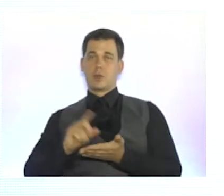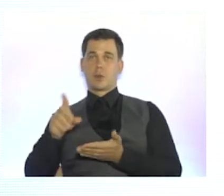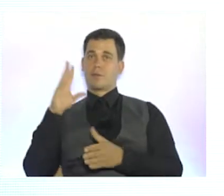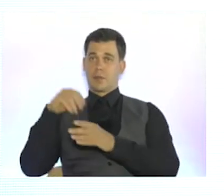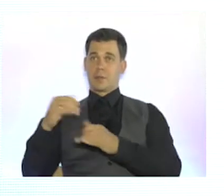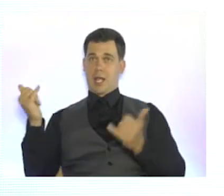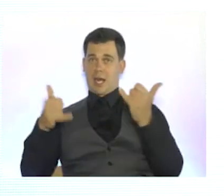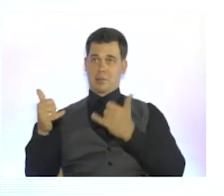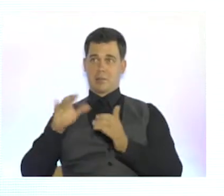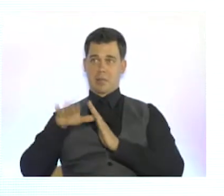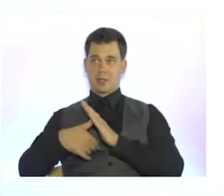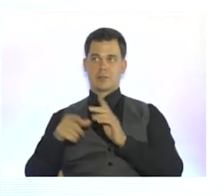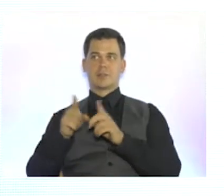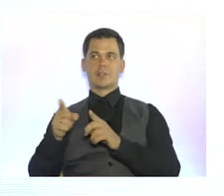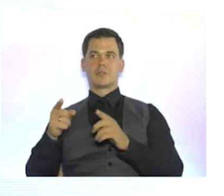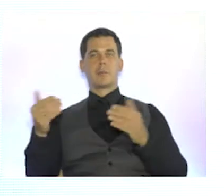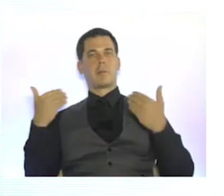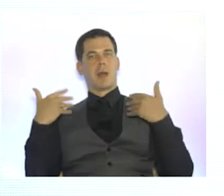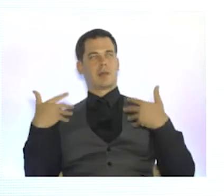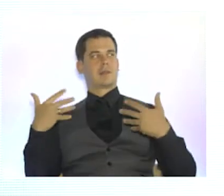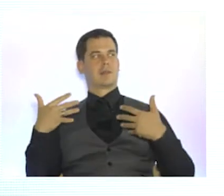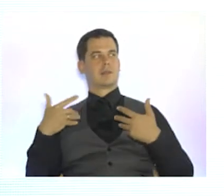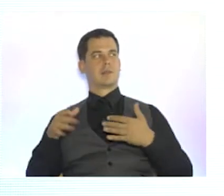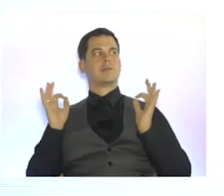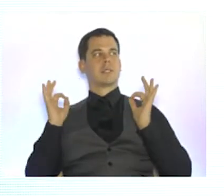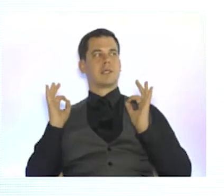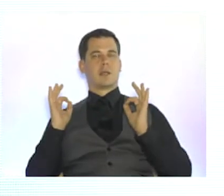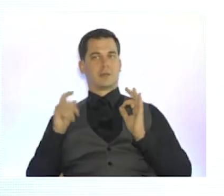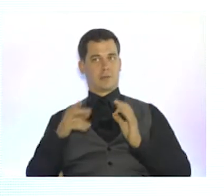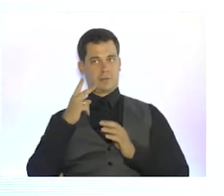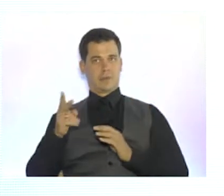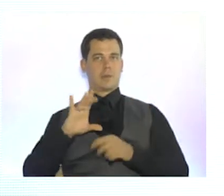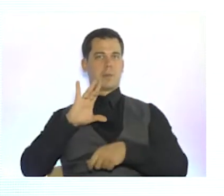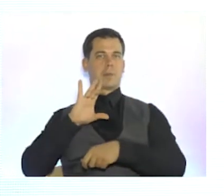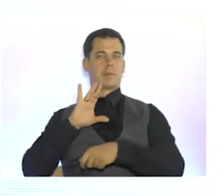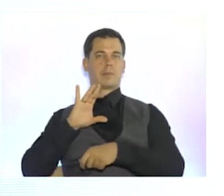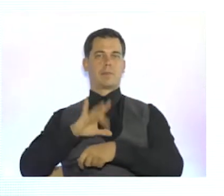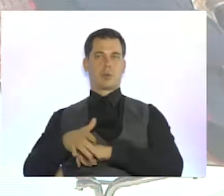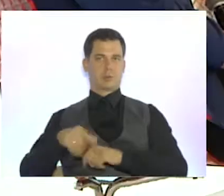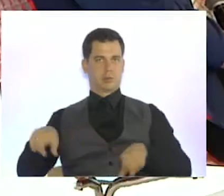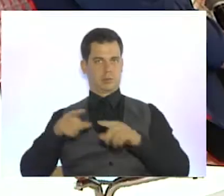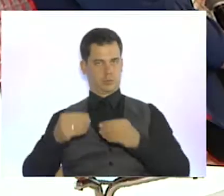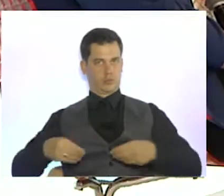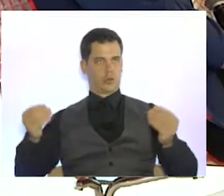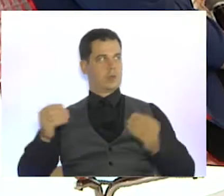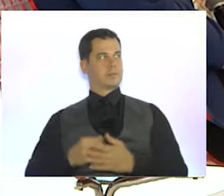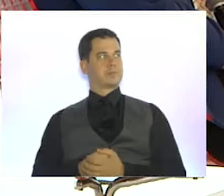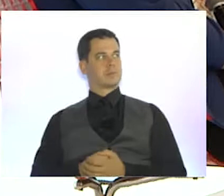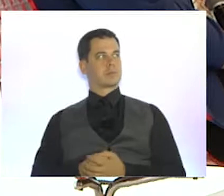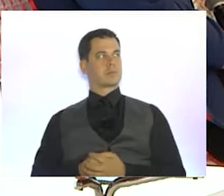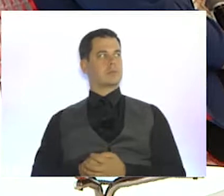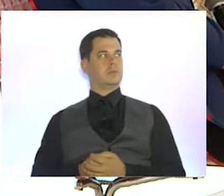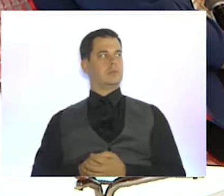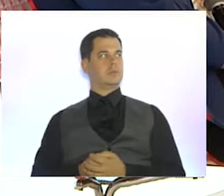w tym mieście i w parku dla właśnie specjalizacji? Czy to widać w Państwa Parku Przemysłowo-Technologicznym? Szanowni Państwo,